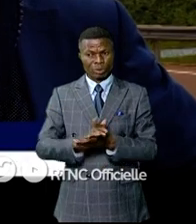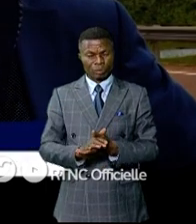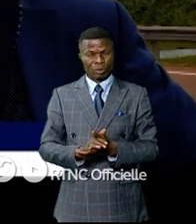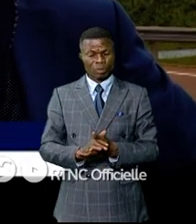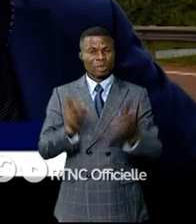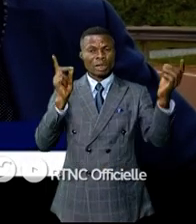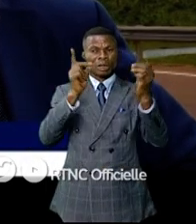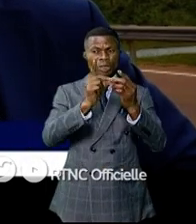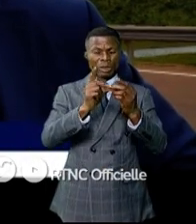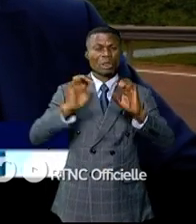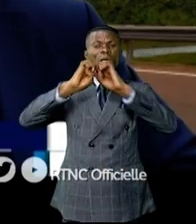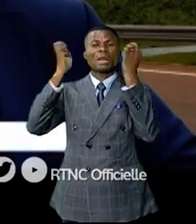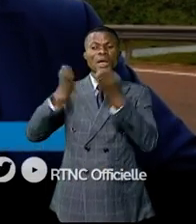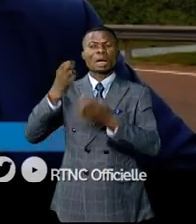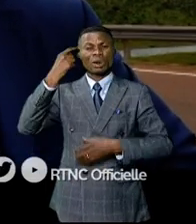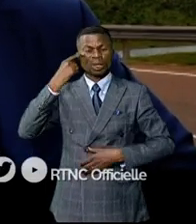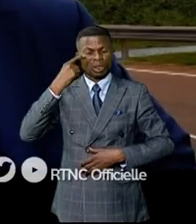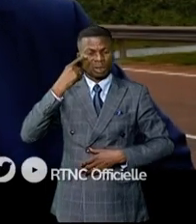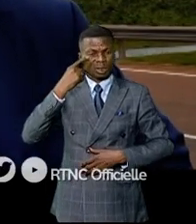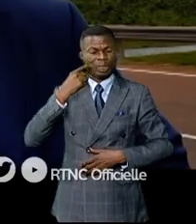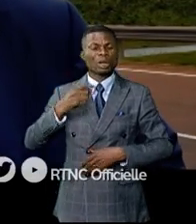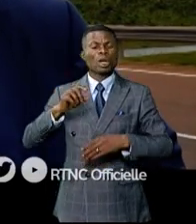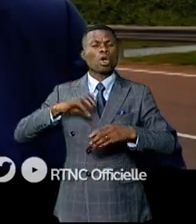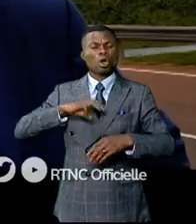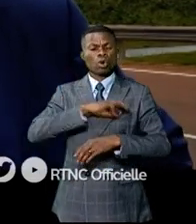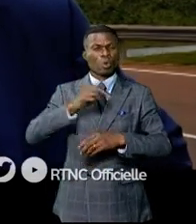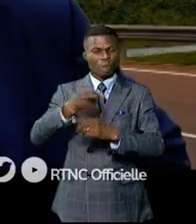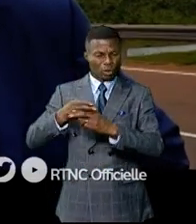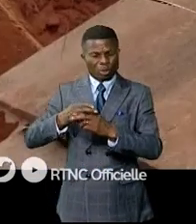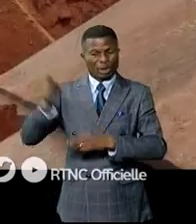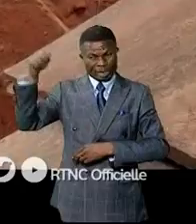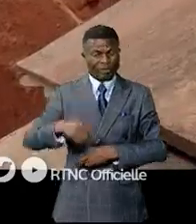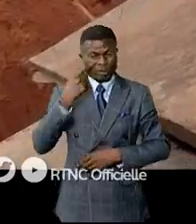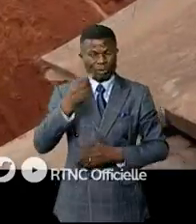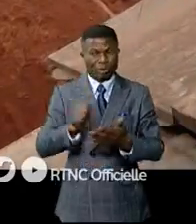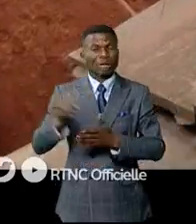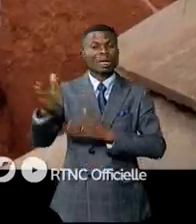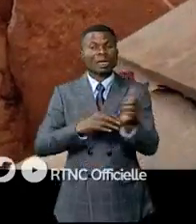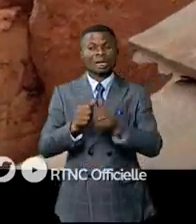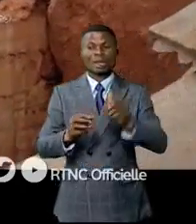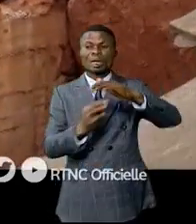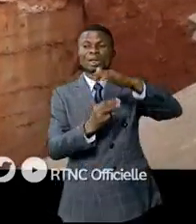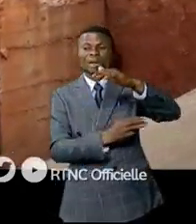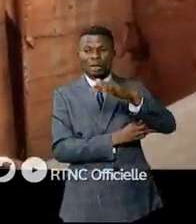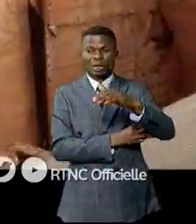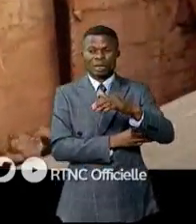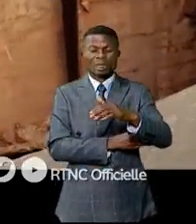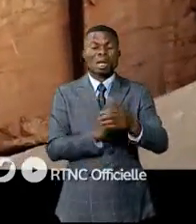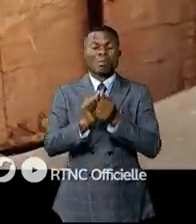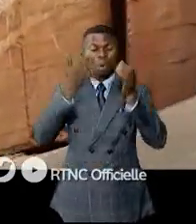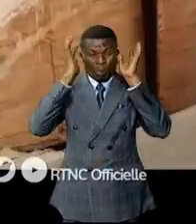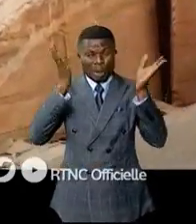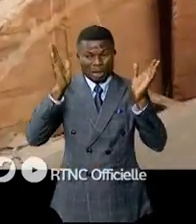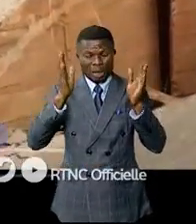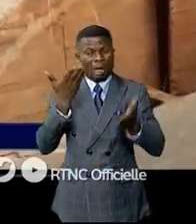contacter l'entreprise et les missions de contrôle. Il faut absolument qu'ils résolvent ces problèmes. La destruction de ces dalots est une bombe à retardement